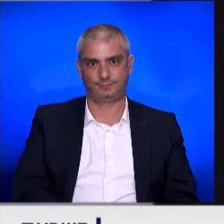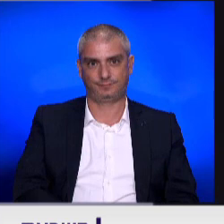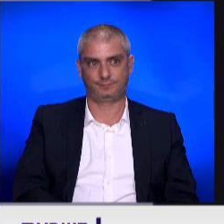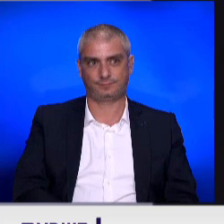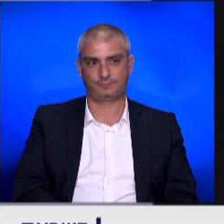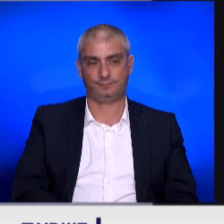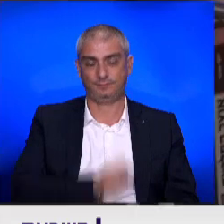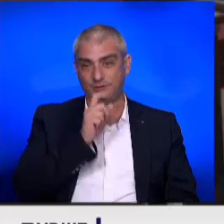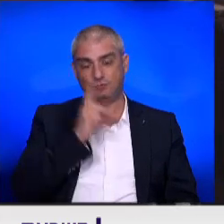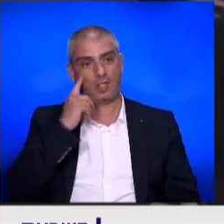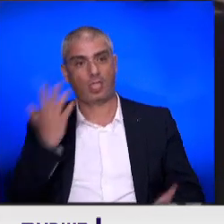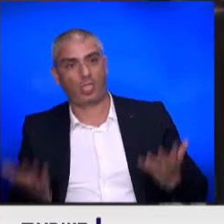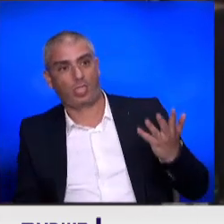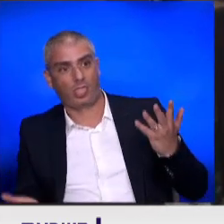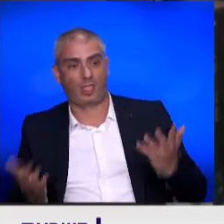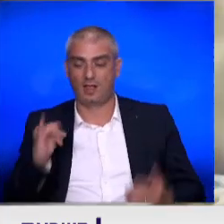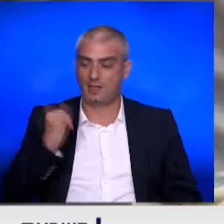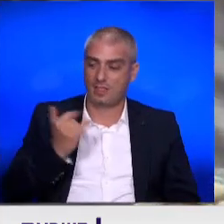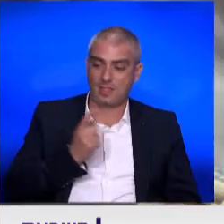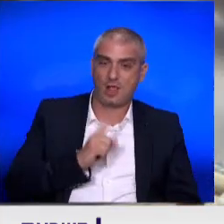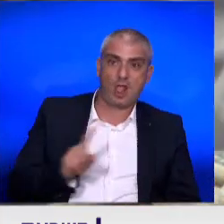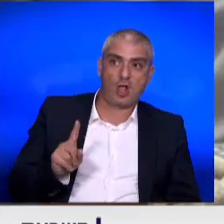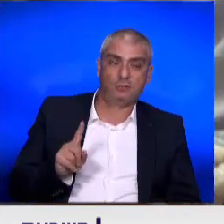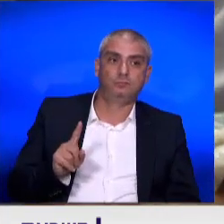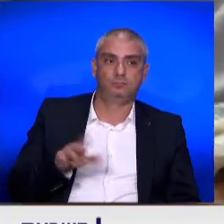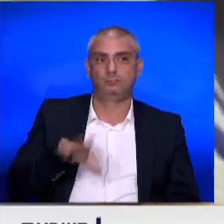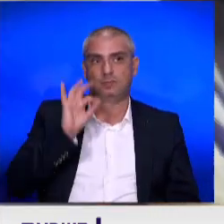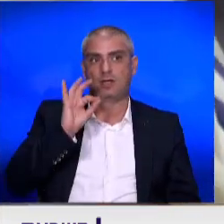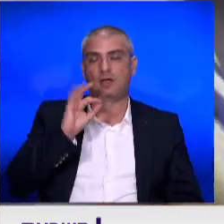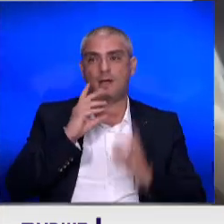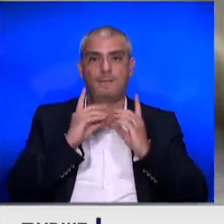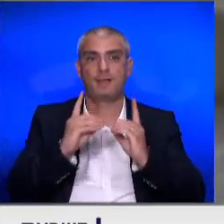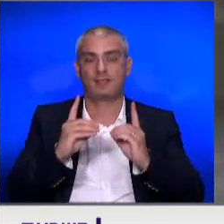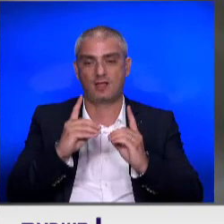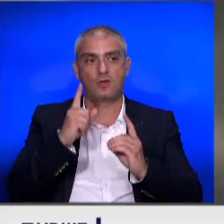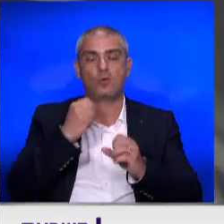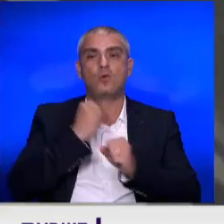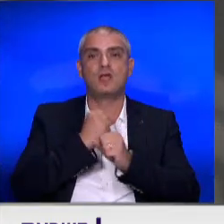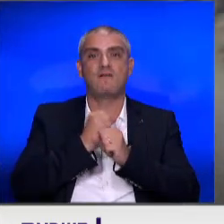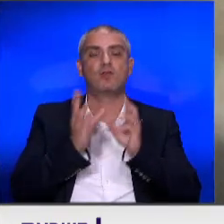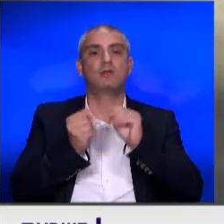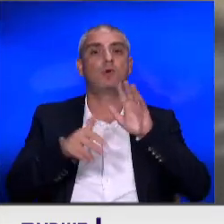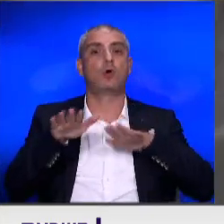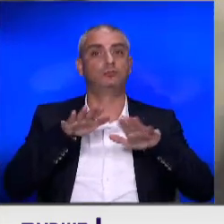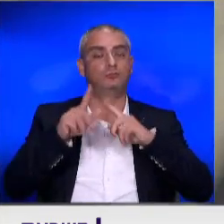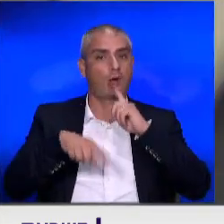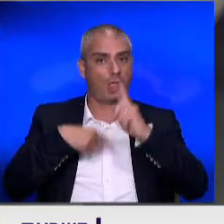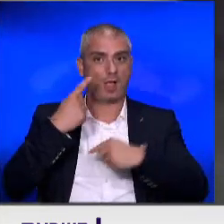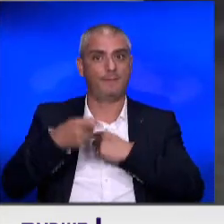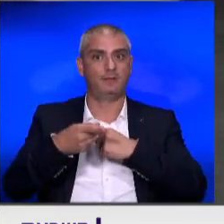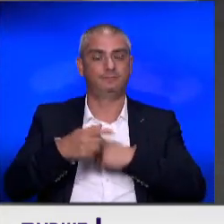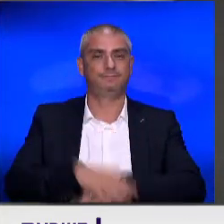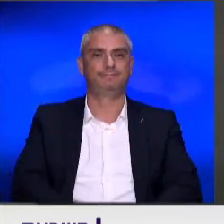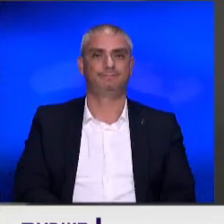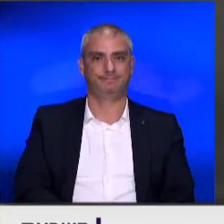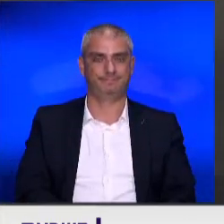אז האיש שהתנדנד בין כן לבין לא, בחר בדרך. הוא יעבוד עם ראש הממשלה הבא.